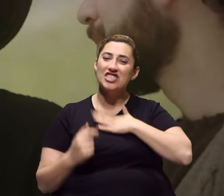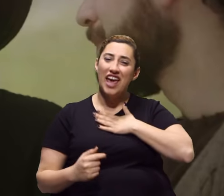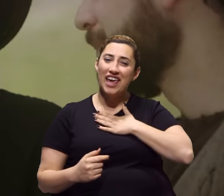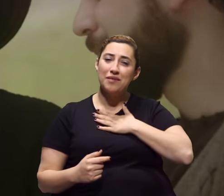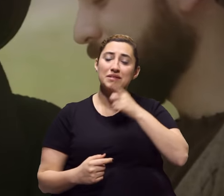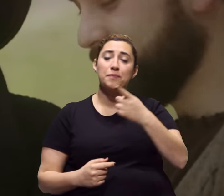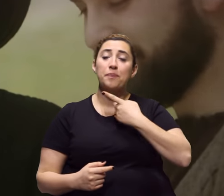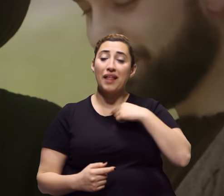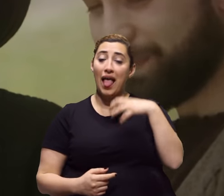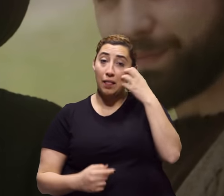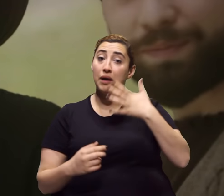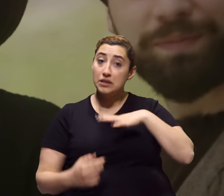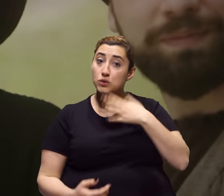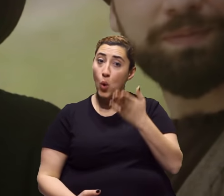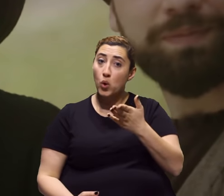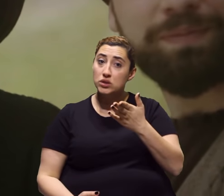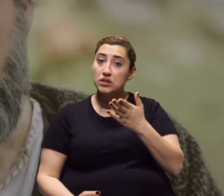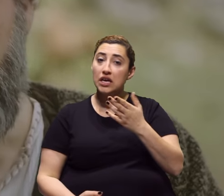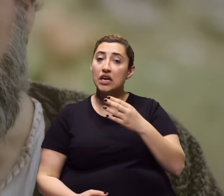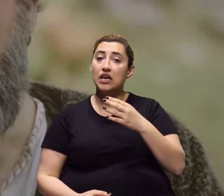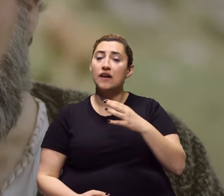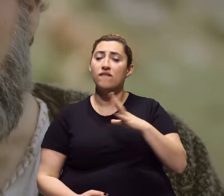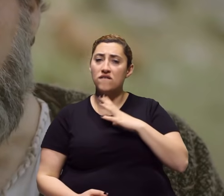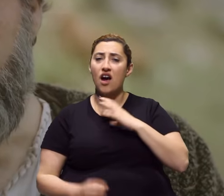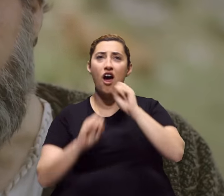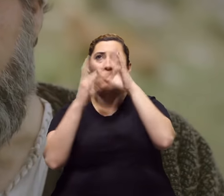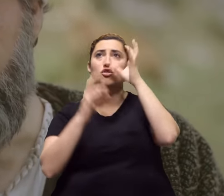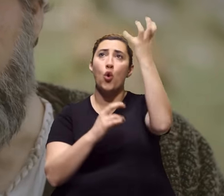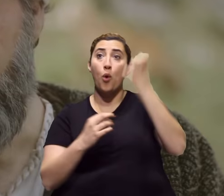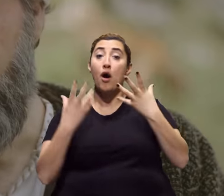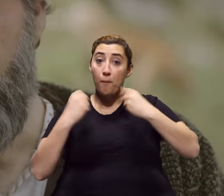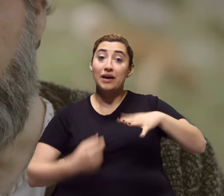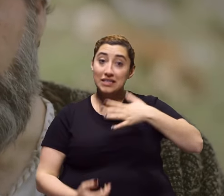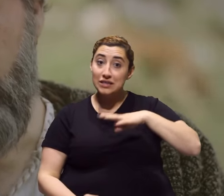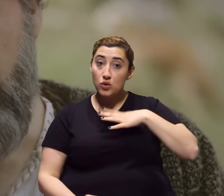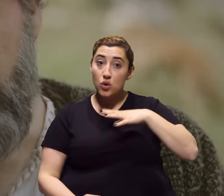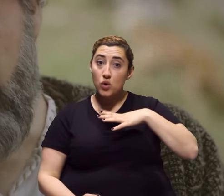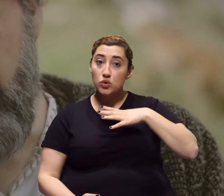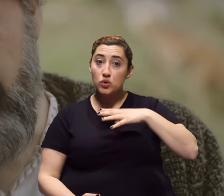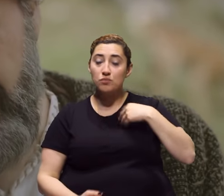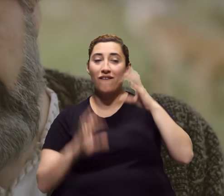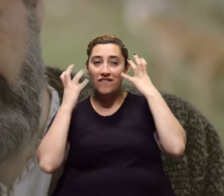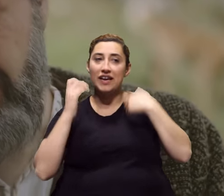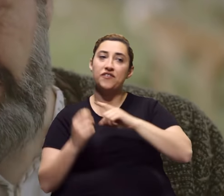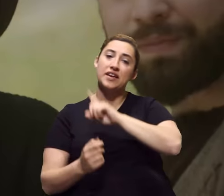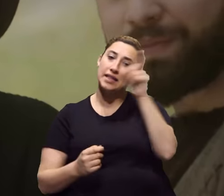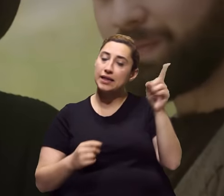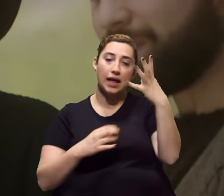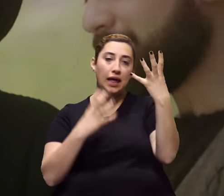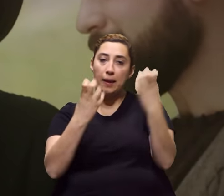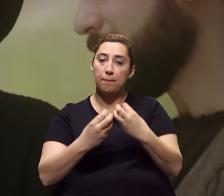Şeyhimizin canı elma arzu ederse vardır efendim. Dalından koparmak ister iseniz vakfımıza varız siz dileyen